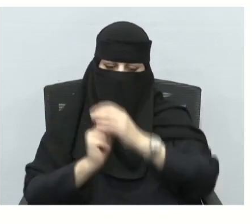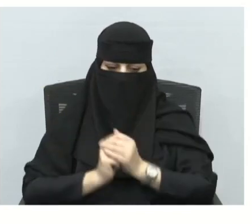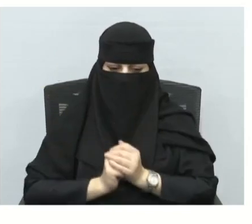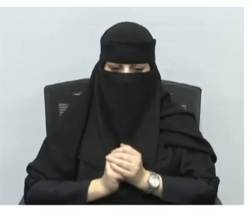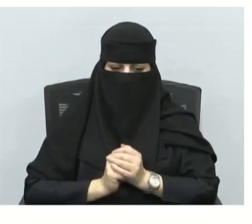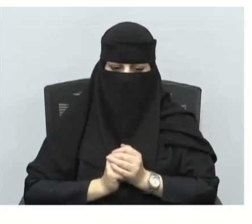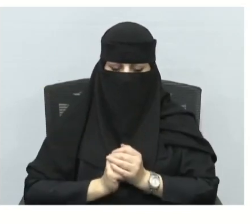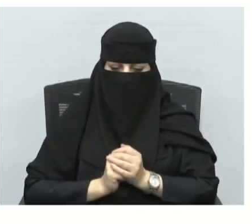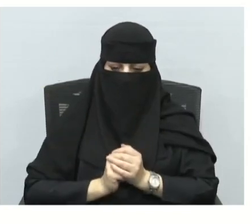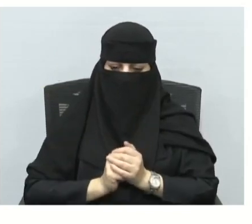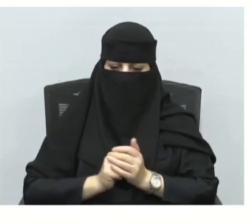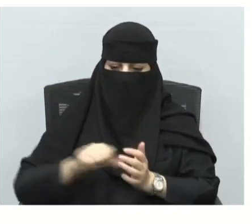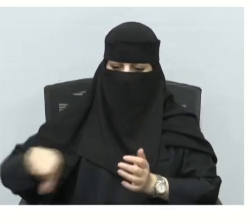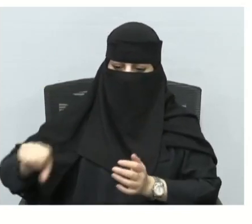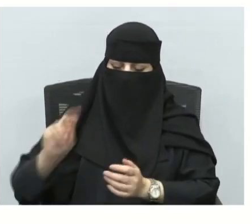وتين